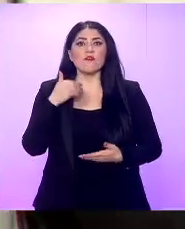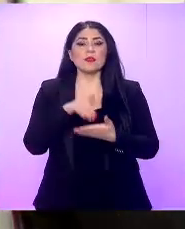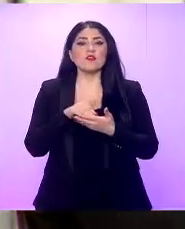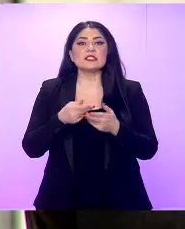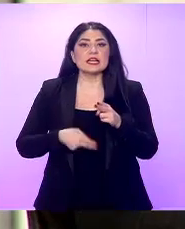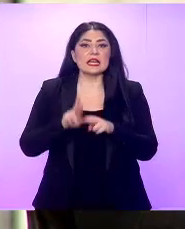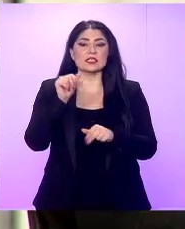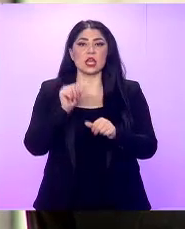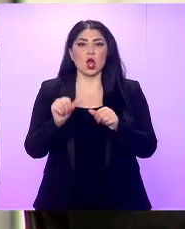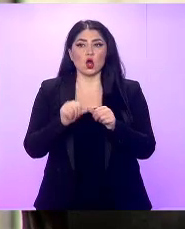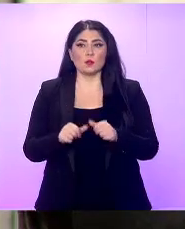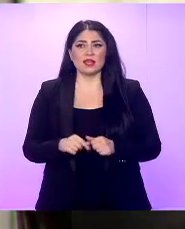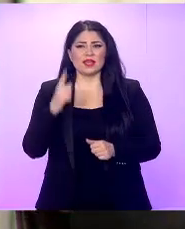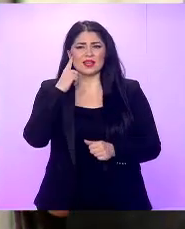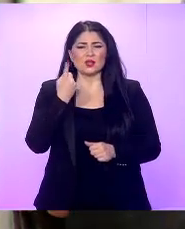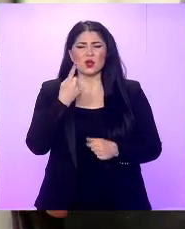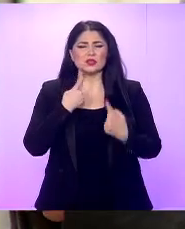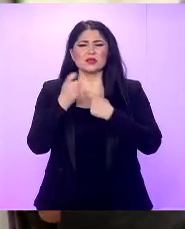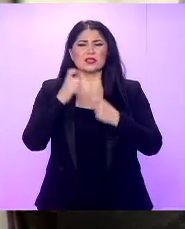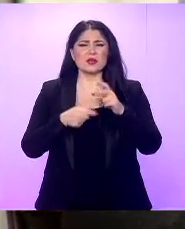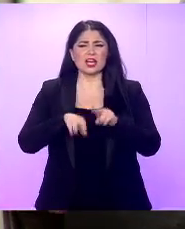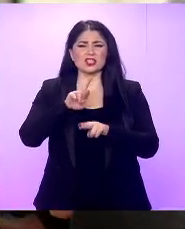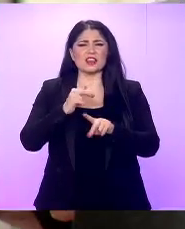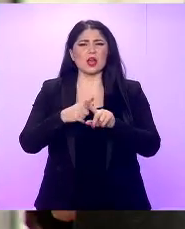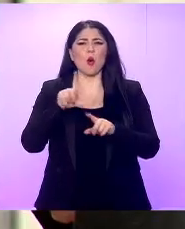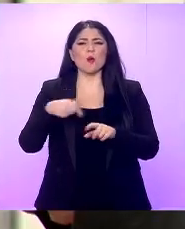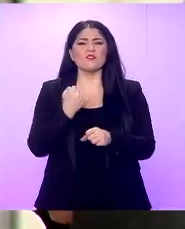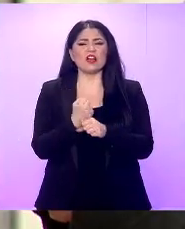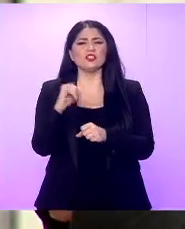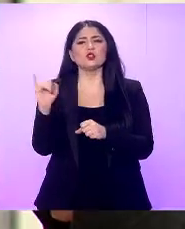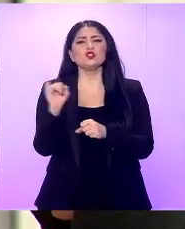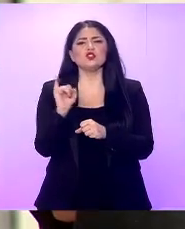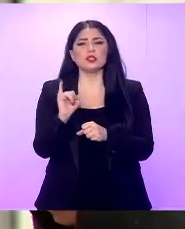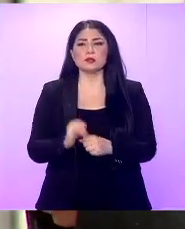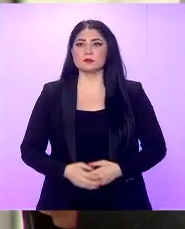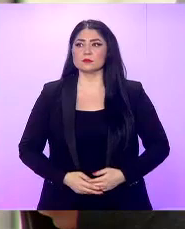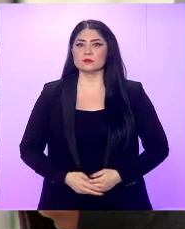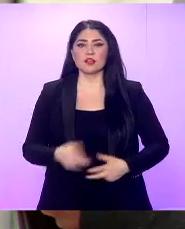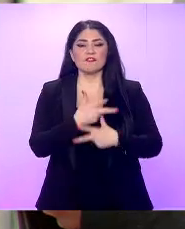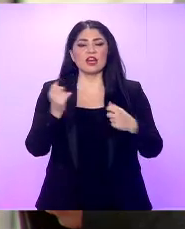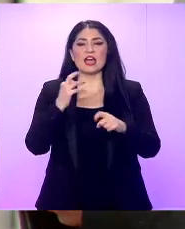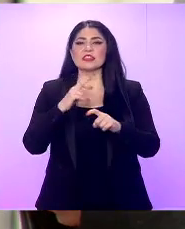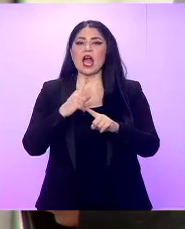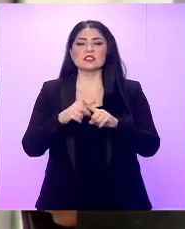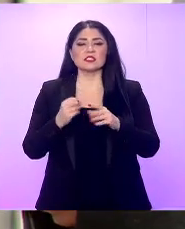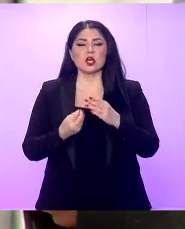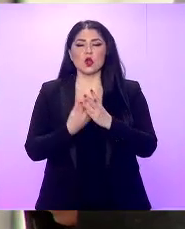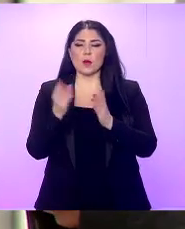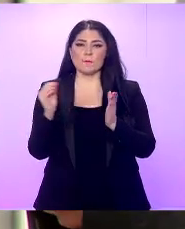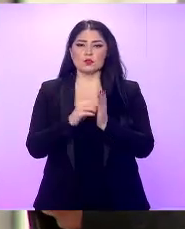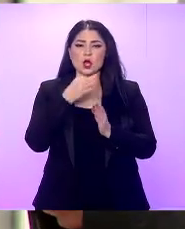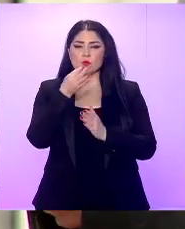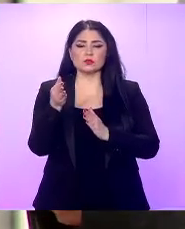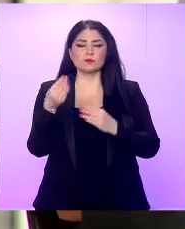crească economia. Deci eu cred că discuția despre creștere de taxe o pot face doar cei care... Fără taxe noi introduse în această perioadă,